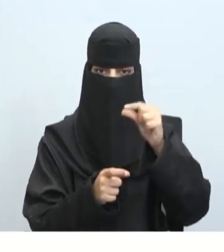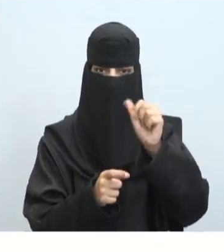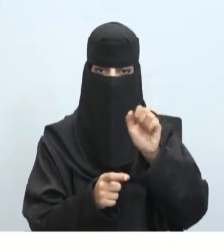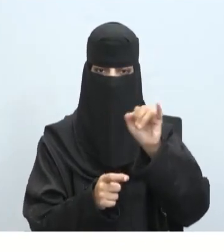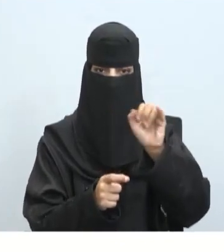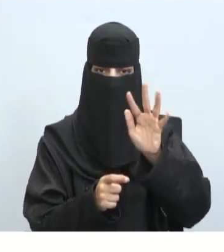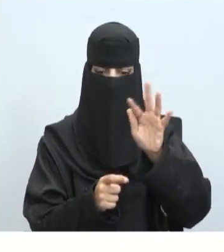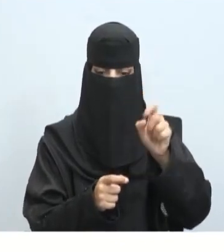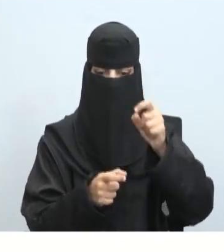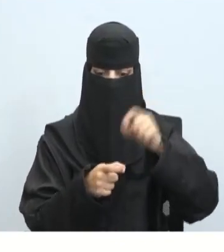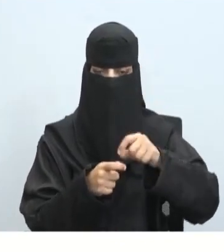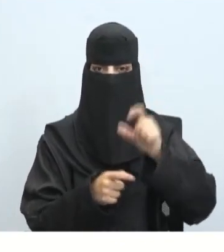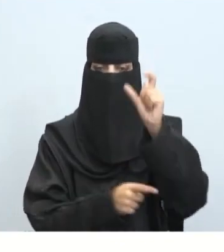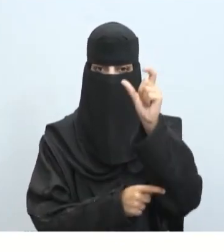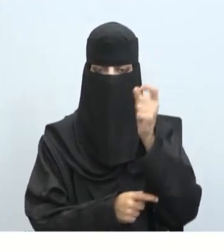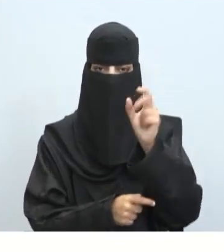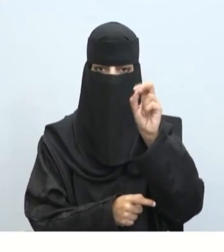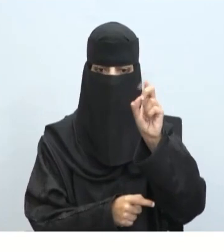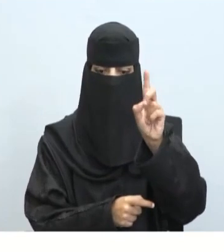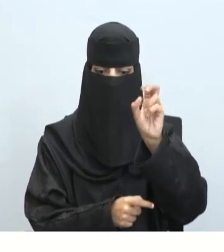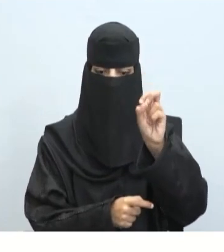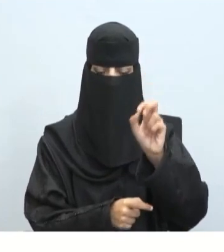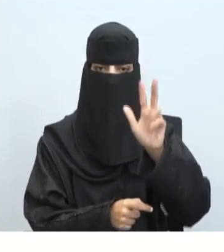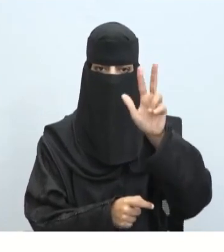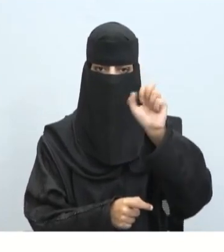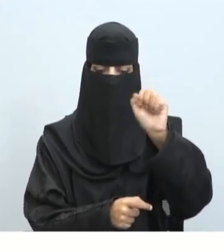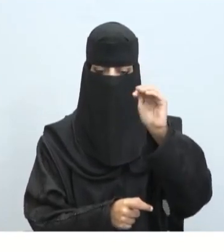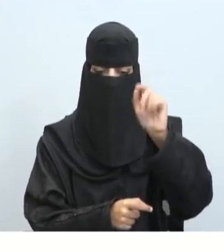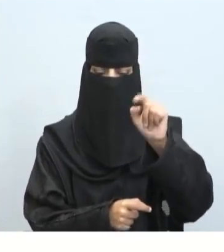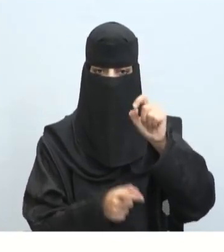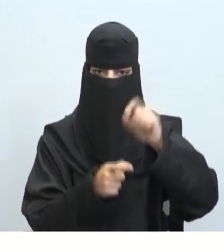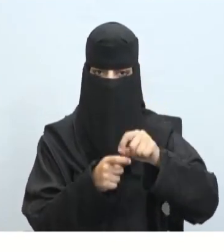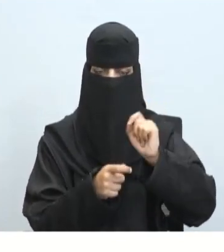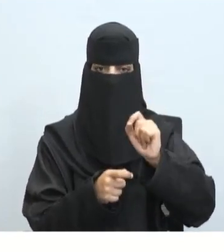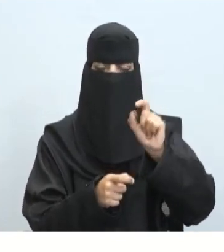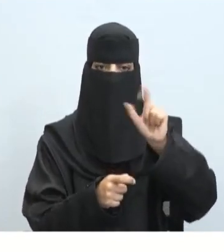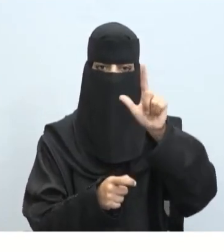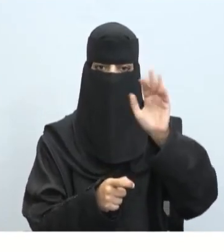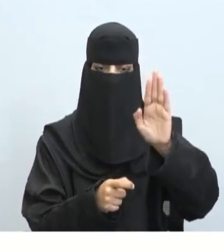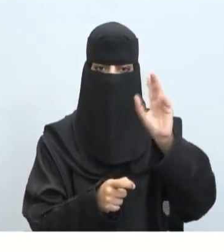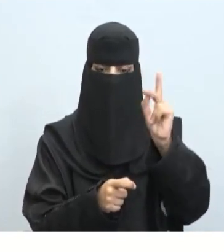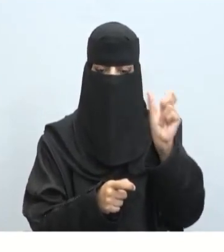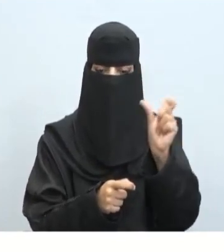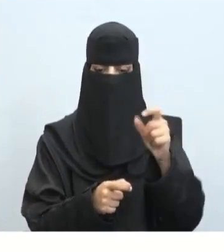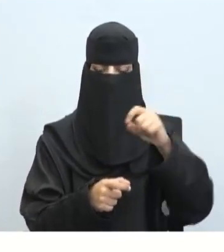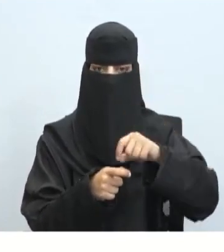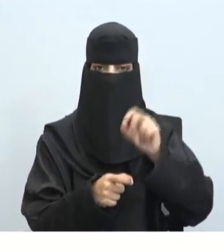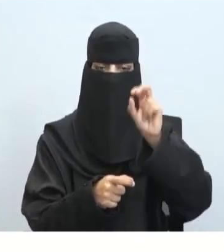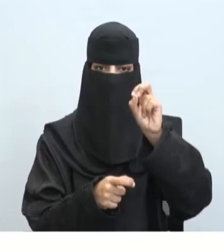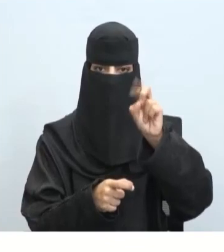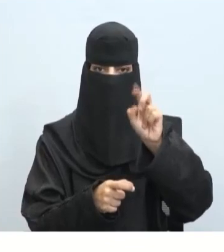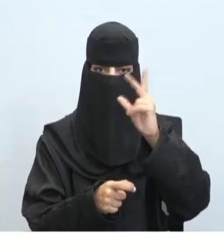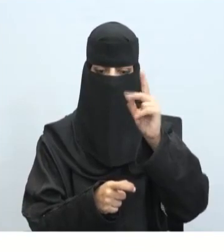قبه الصخره في فلسطين ومسجد قرطبه في الاندلس هذه اشهر المساجد